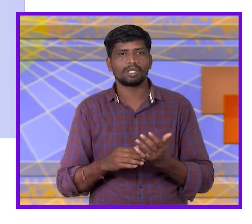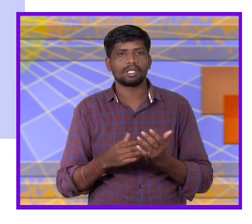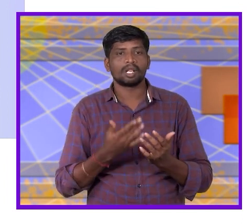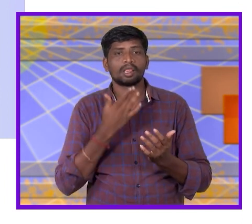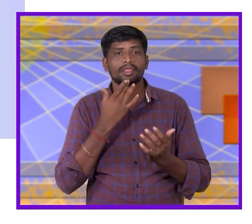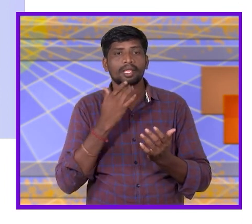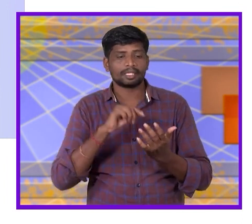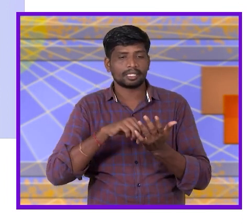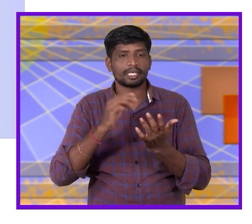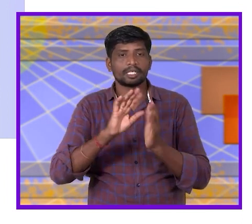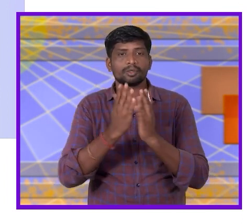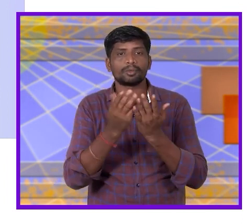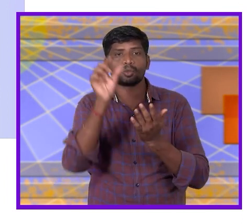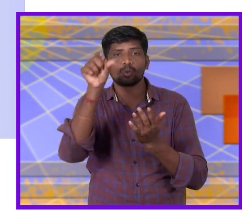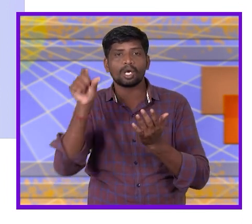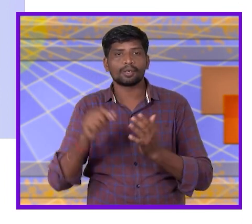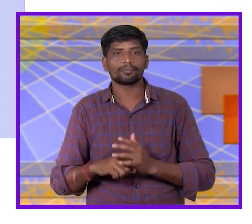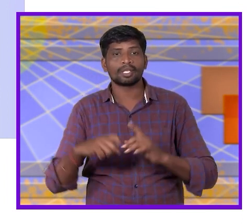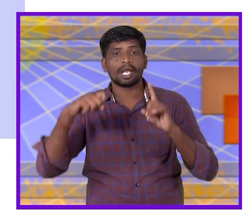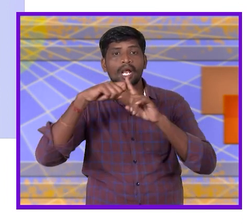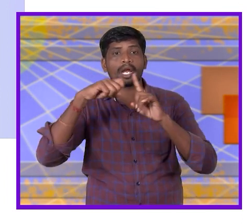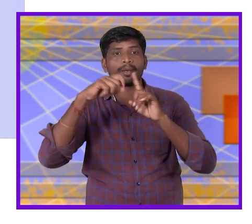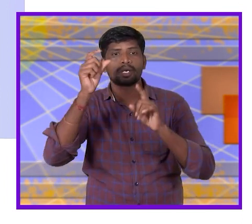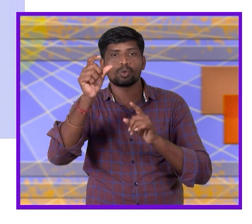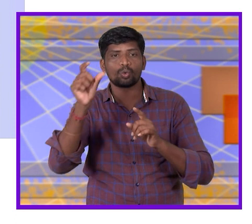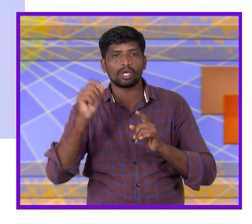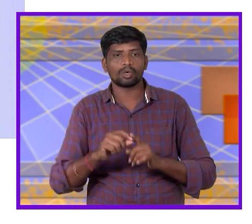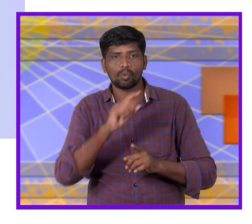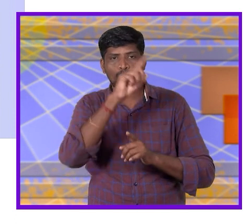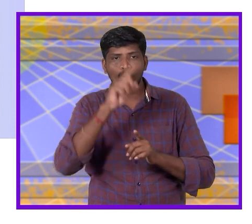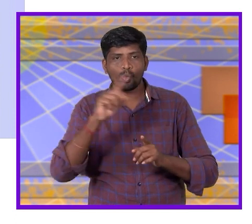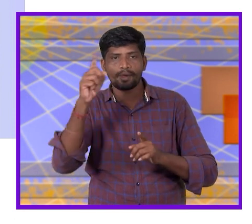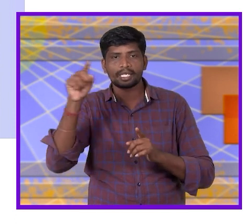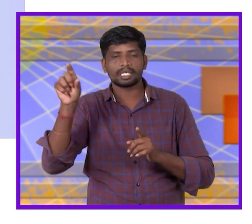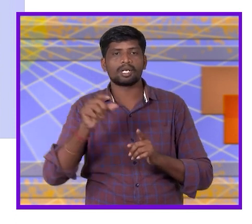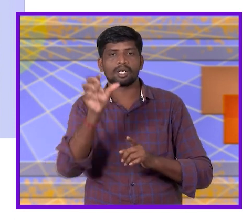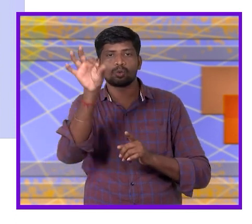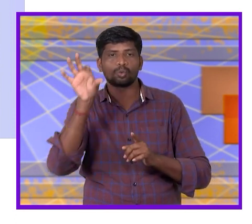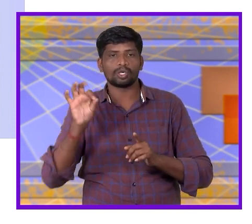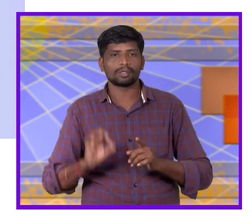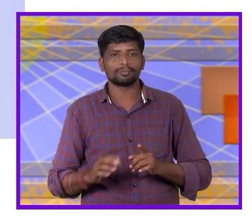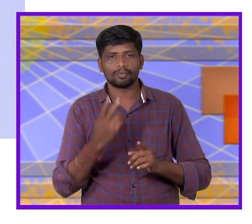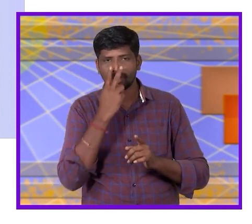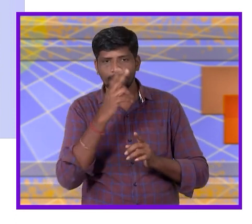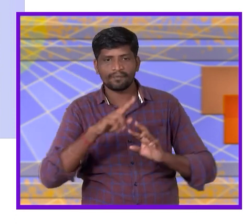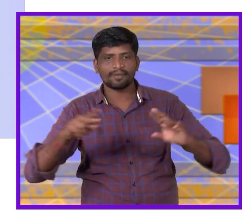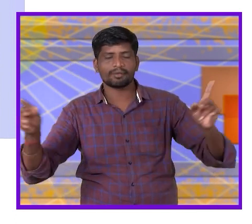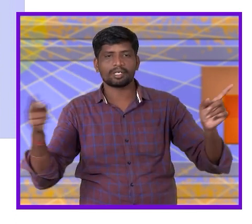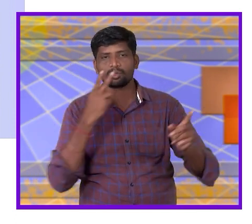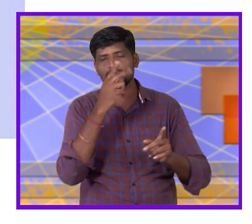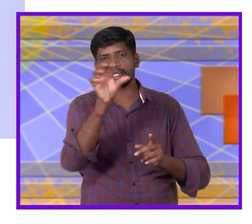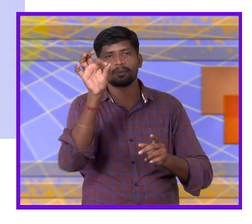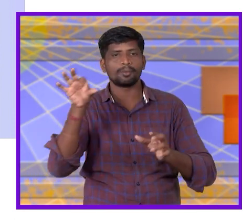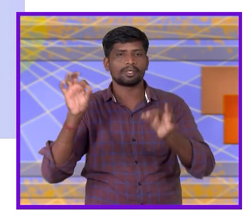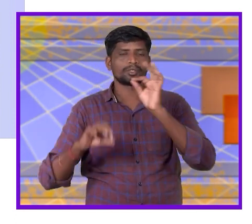சரஸ்வதி மகால் நூலகம், அப்புறம் கன்னிமாரா நூலகம், ஊவேசா நூலகம், இப்படி பல்வேறு நூலகங்களை பற்றி நம்ம படித்தோம்.